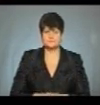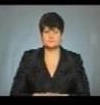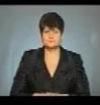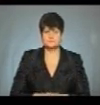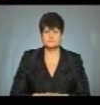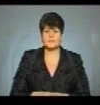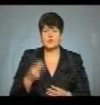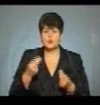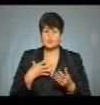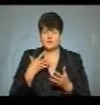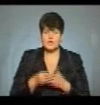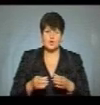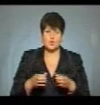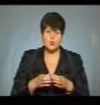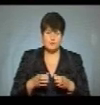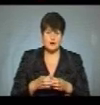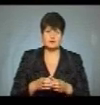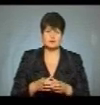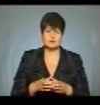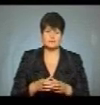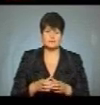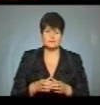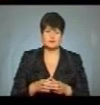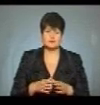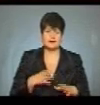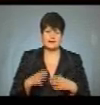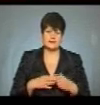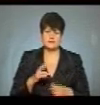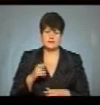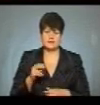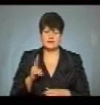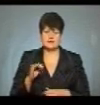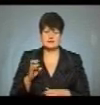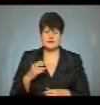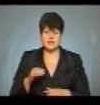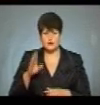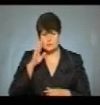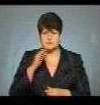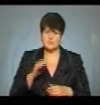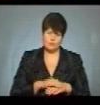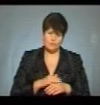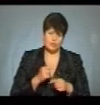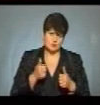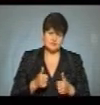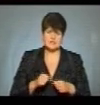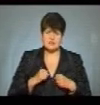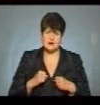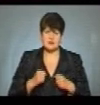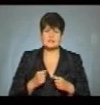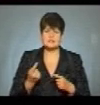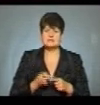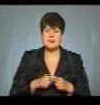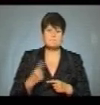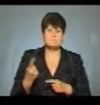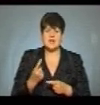Гру своєї команди охарактеризував тренер Дмитро Кіцкай. Хлопці молодці, вони грали дуже добре в мене, вони старалися, для них їхній перший